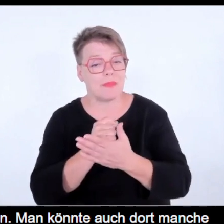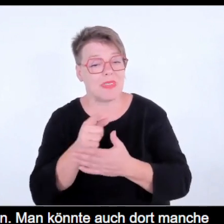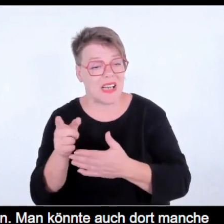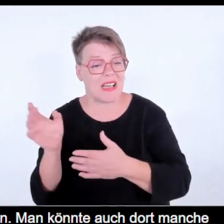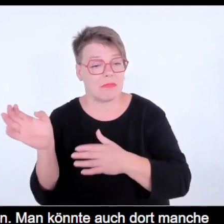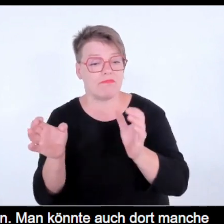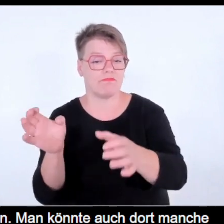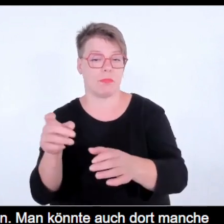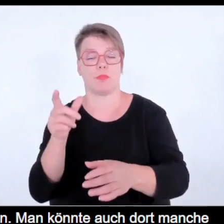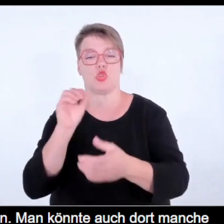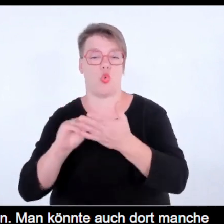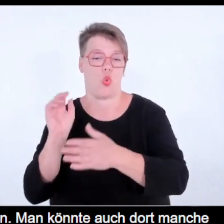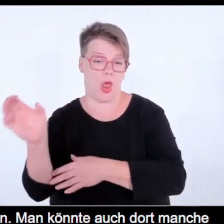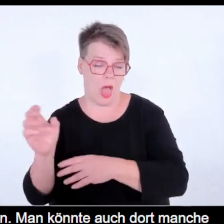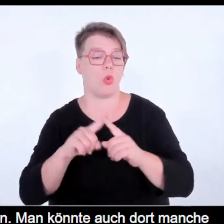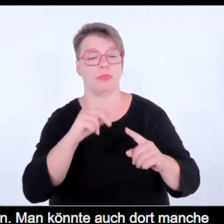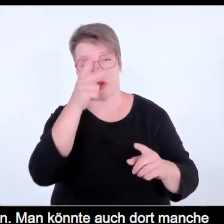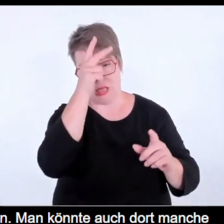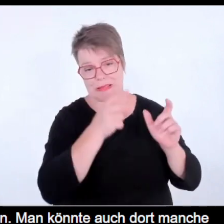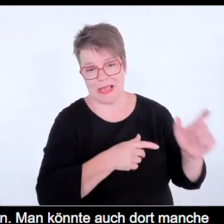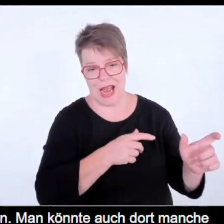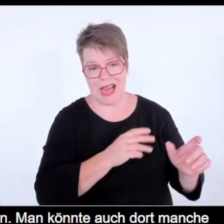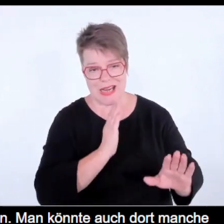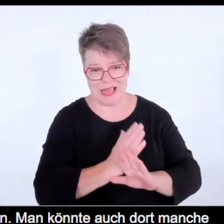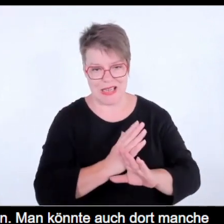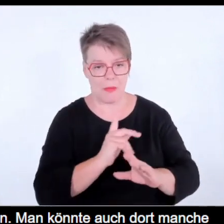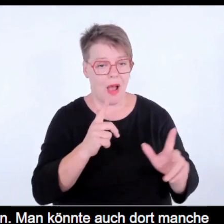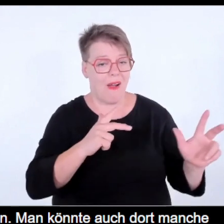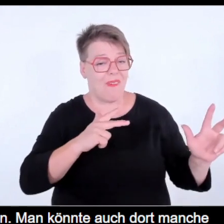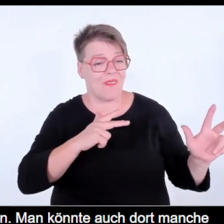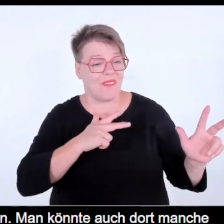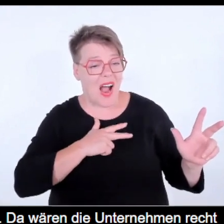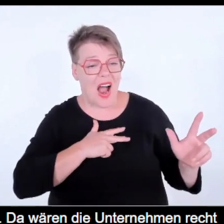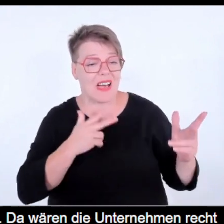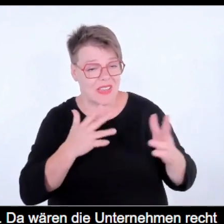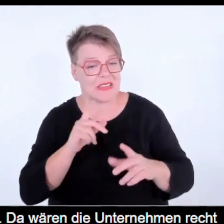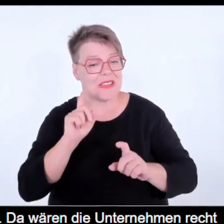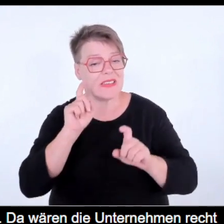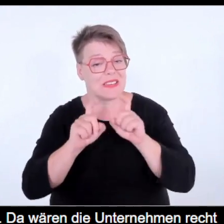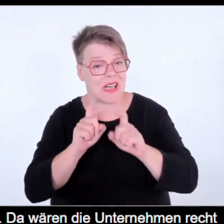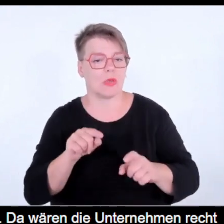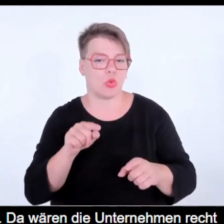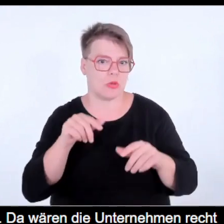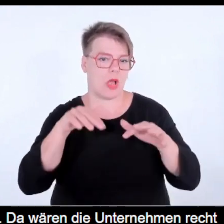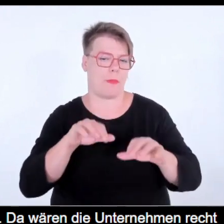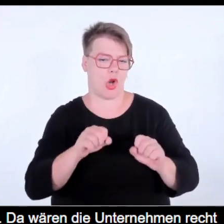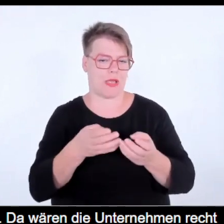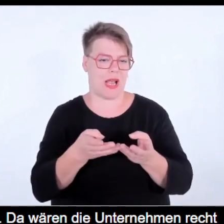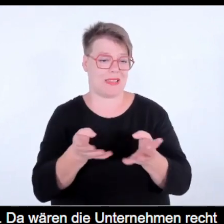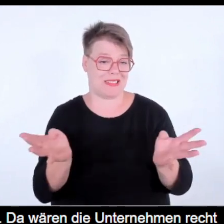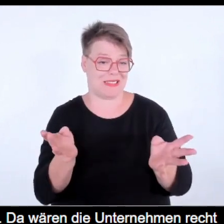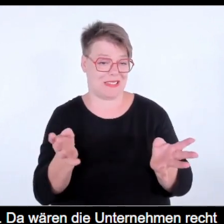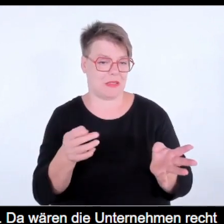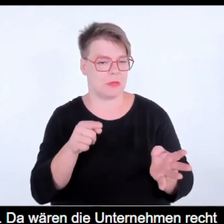Sie erinnern sich noch an das berühmte Programm, glaube ich Sorma, hieß das oder was, bei den Gesundheitsämtern. Es war nie das Problem, dass die Gesundheitsämter nicht diese